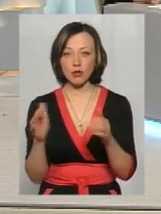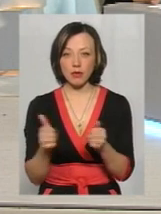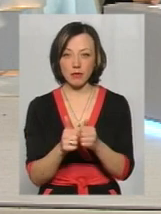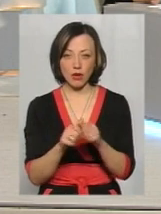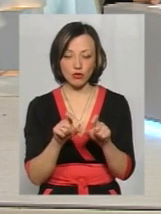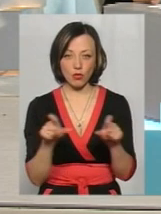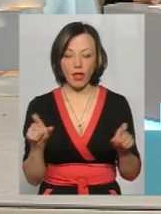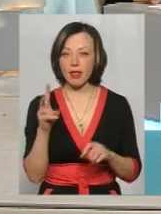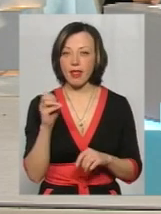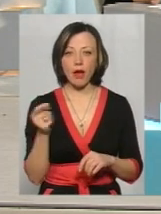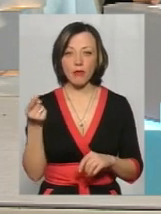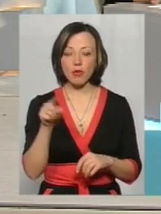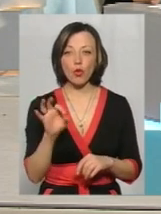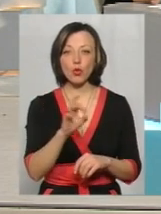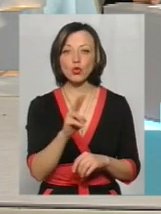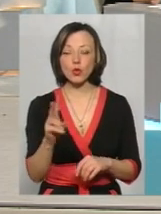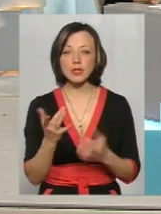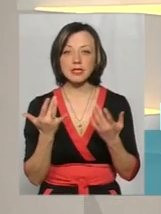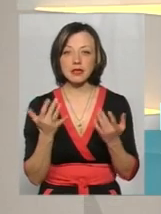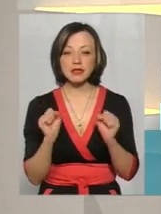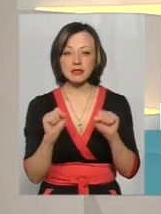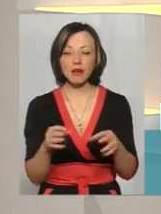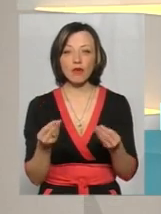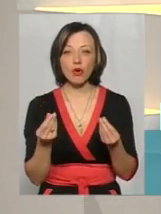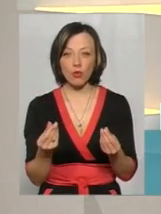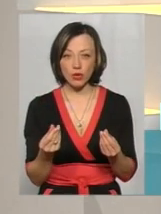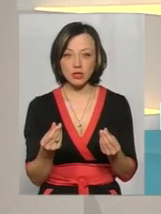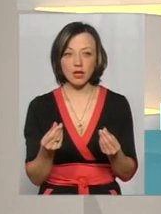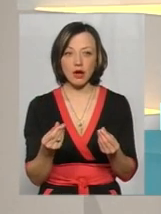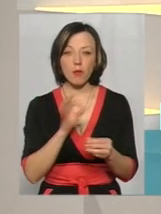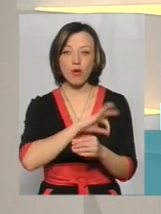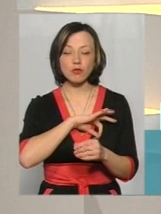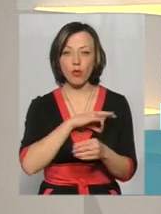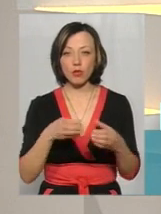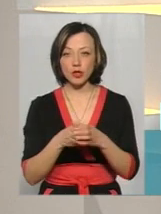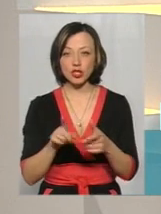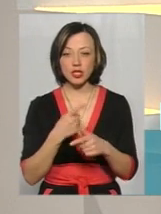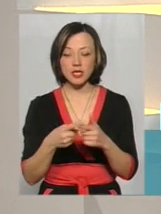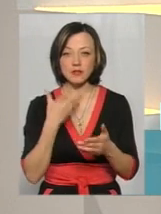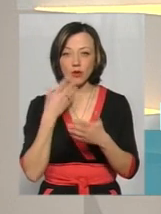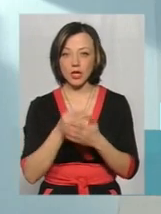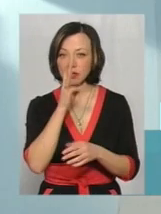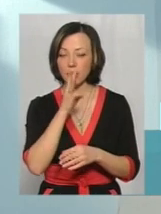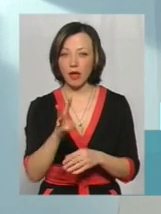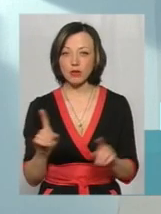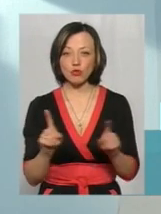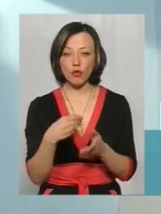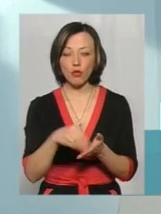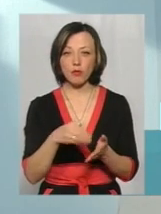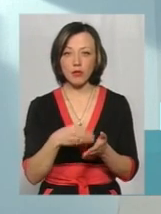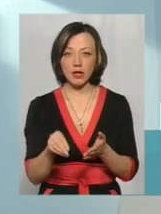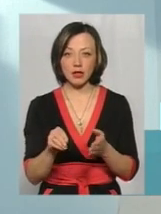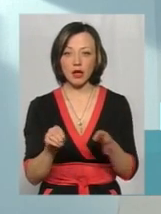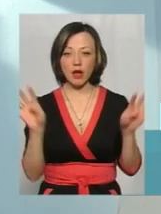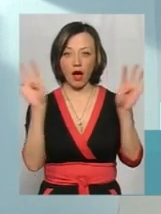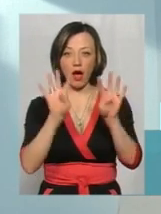школи. Не про те, хто скільки здав грошей з профспілкового комітету чи своєї заробітної плати для того, щоб купити гардини